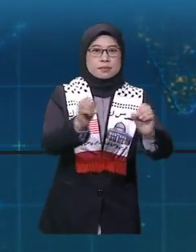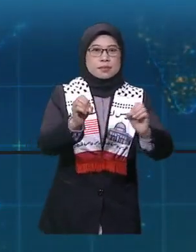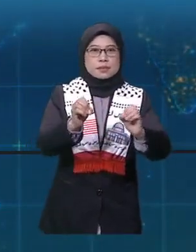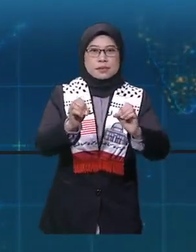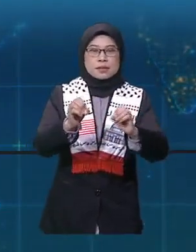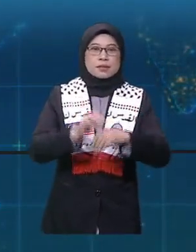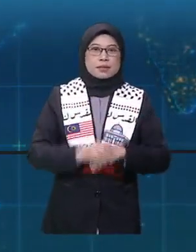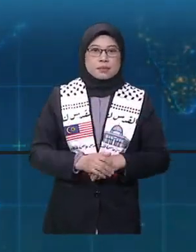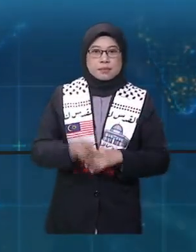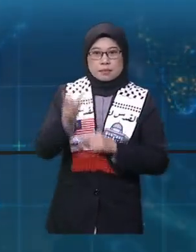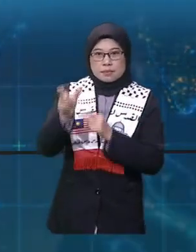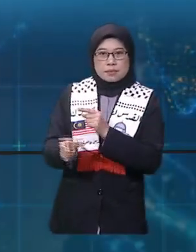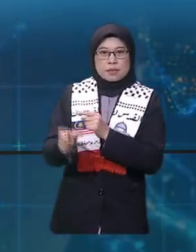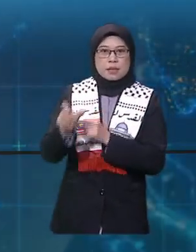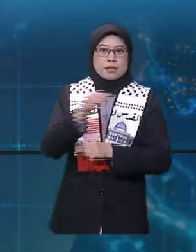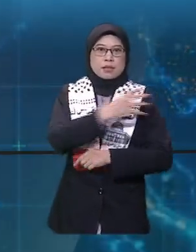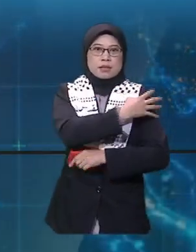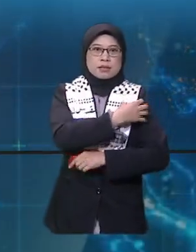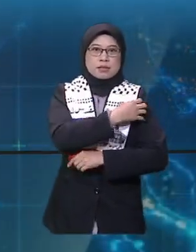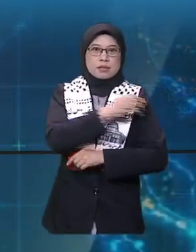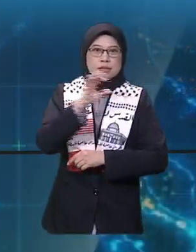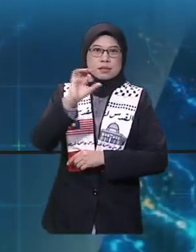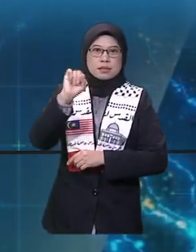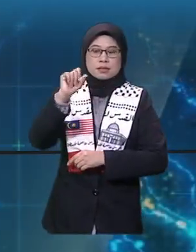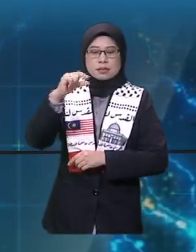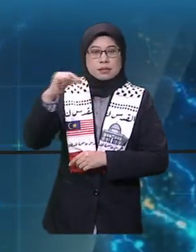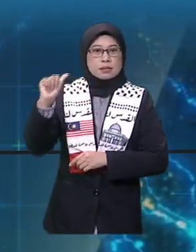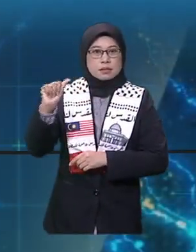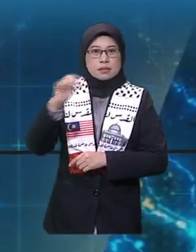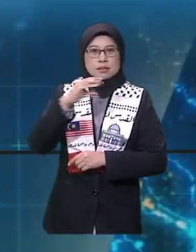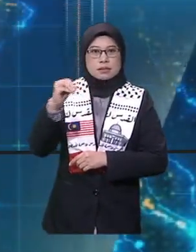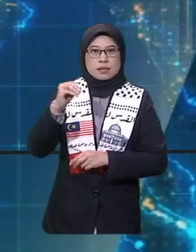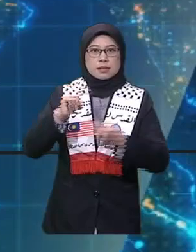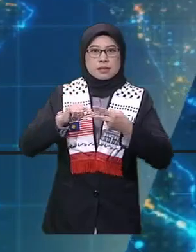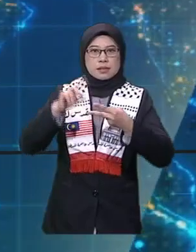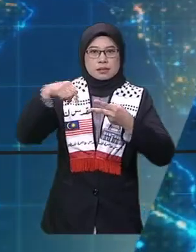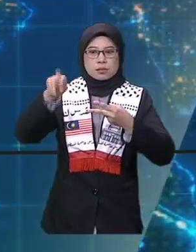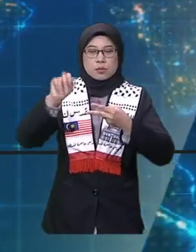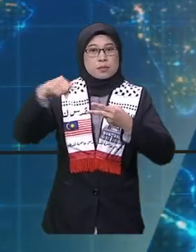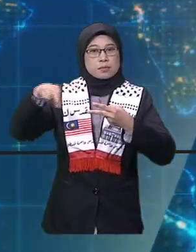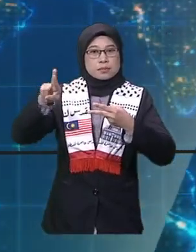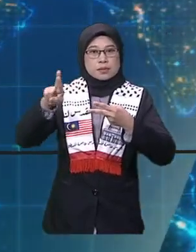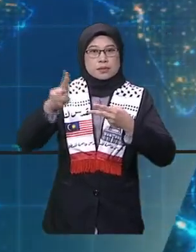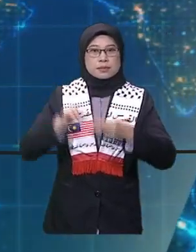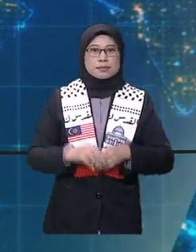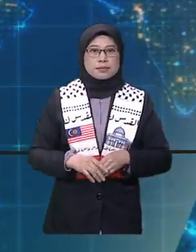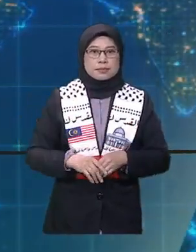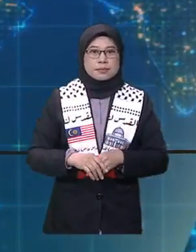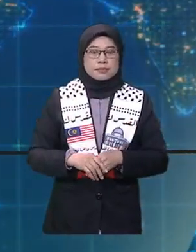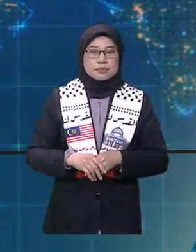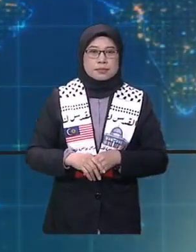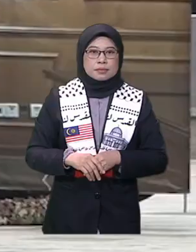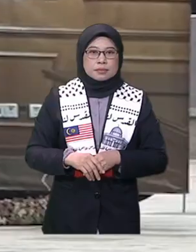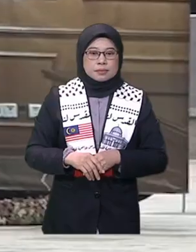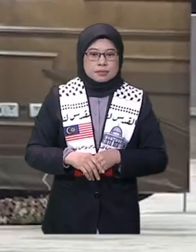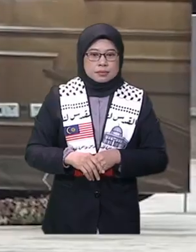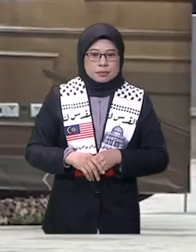operasi tersebut, mendiang Sarjan Sagadevan Raju dan mendiang Trooper Matthew Anak Medan.